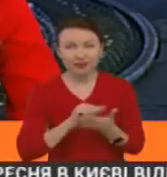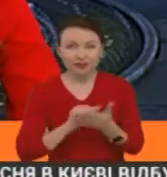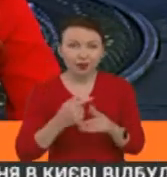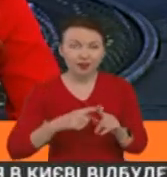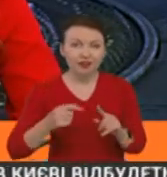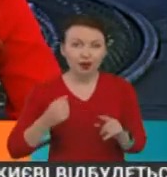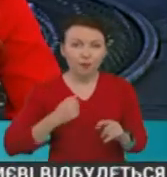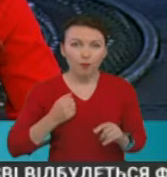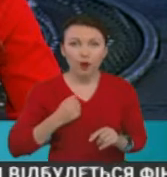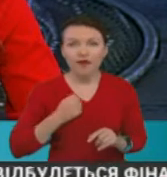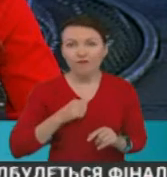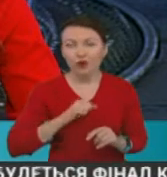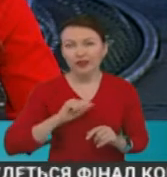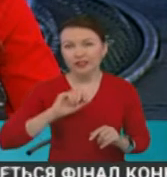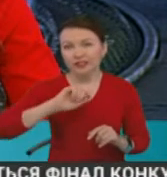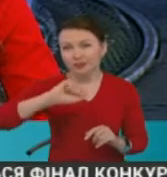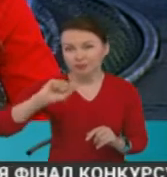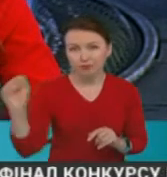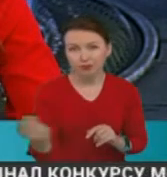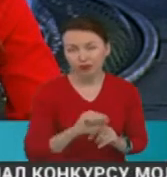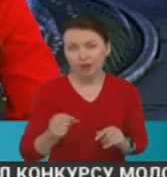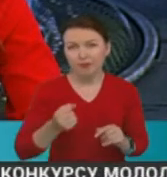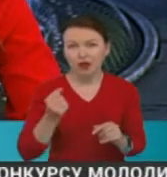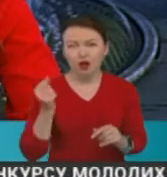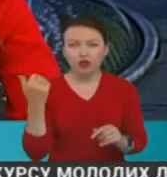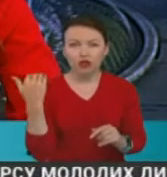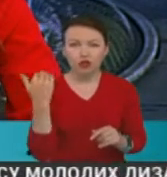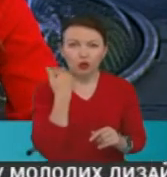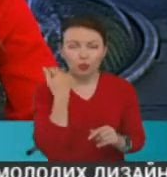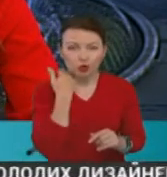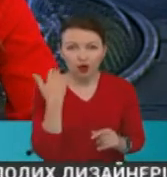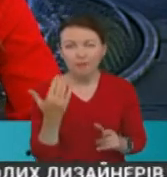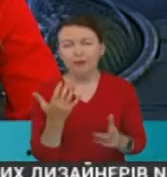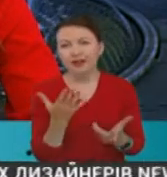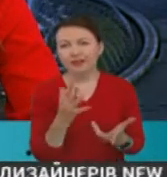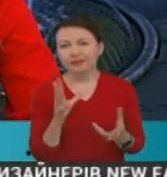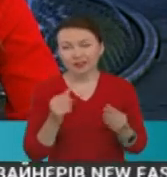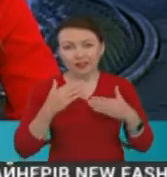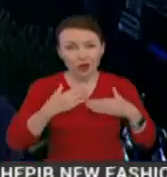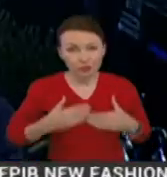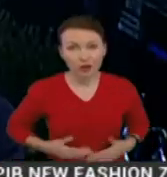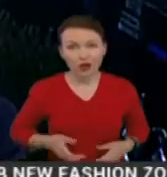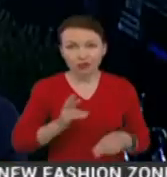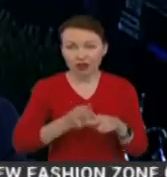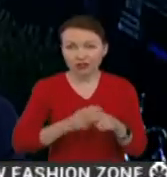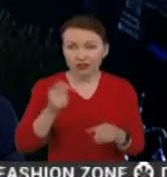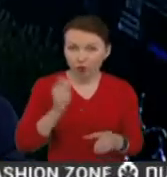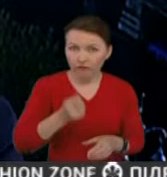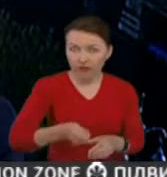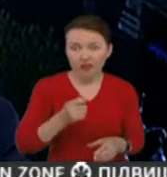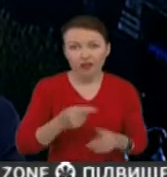искусства. С алебардами, с мечами, с топорами. Все в доспехах, железные, кованые. В шлемах,